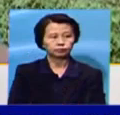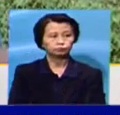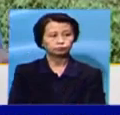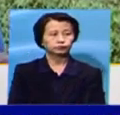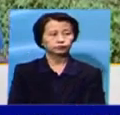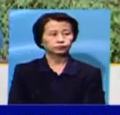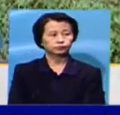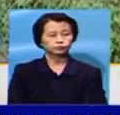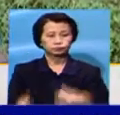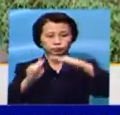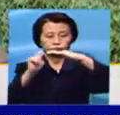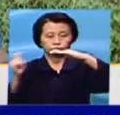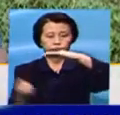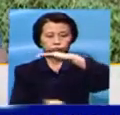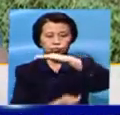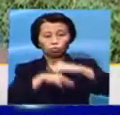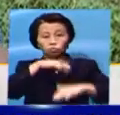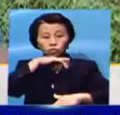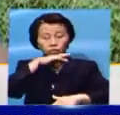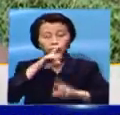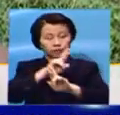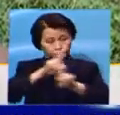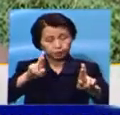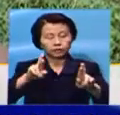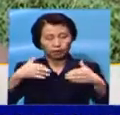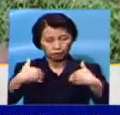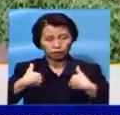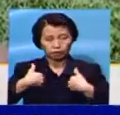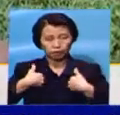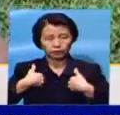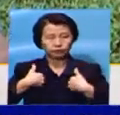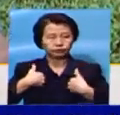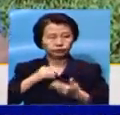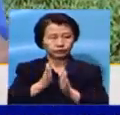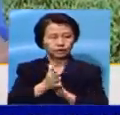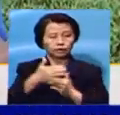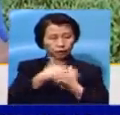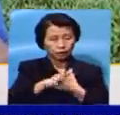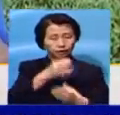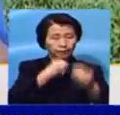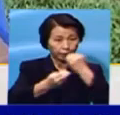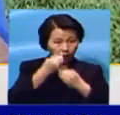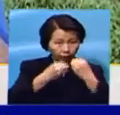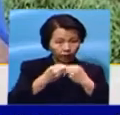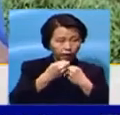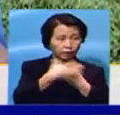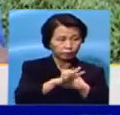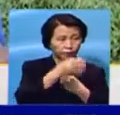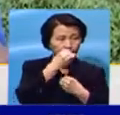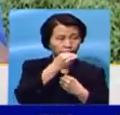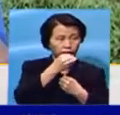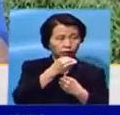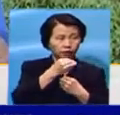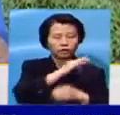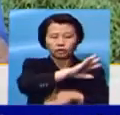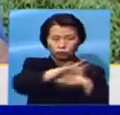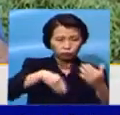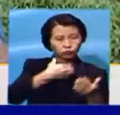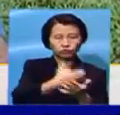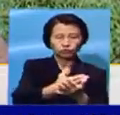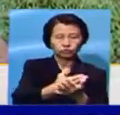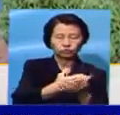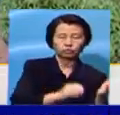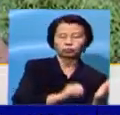bersih sampah semua apa semua jadi lepas makan apa ni semua